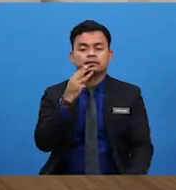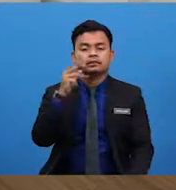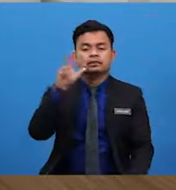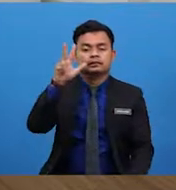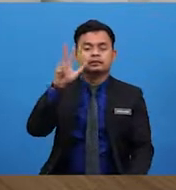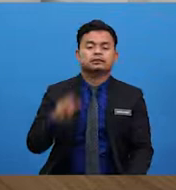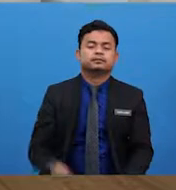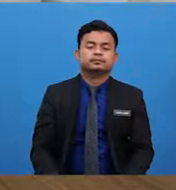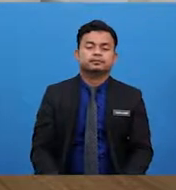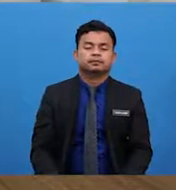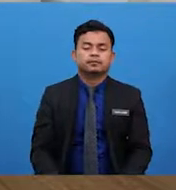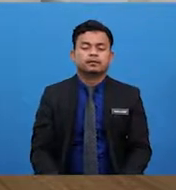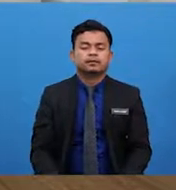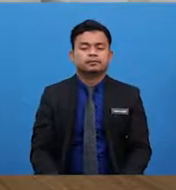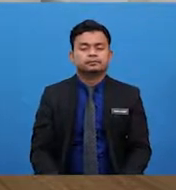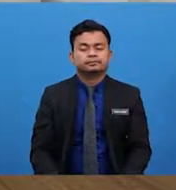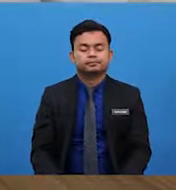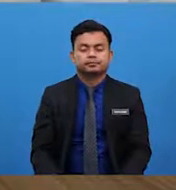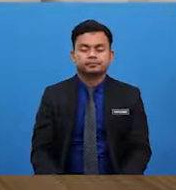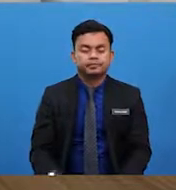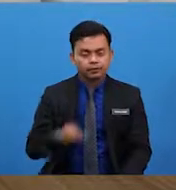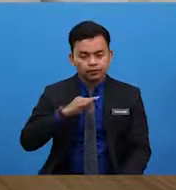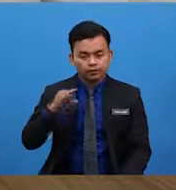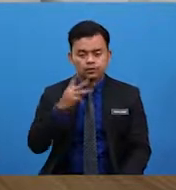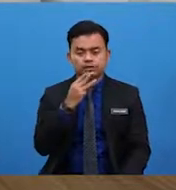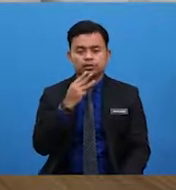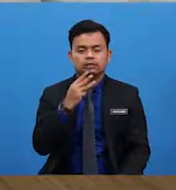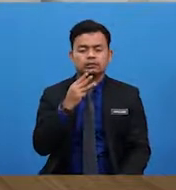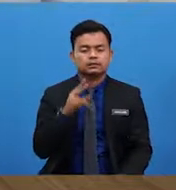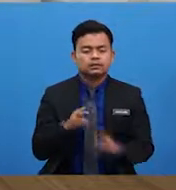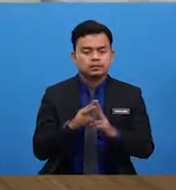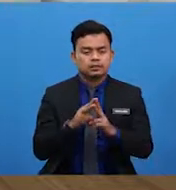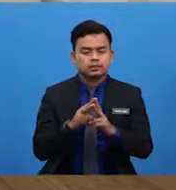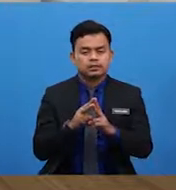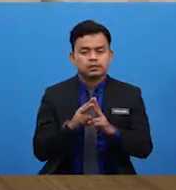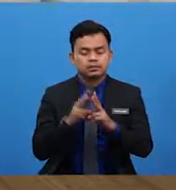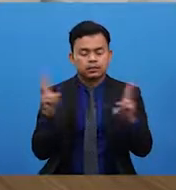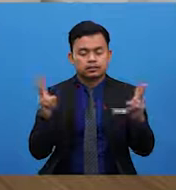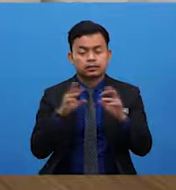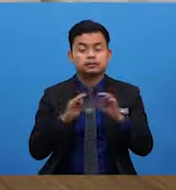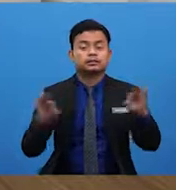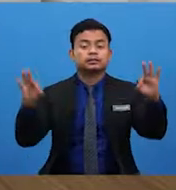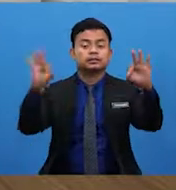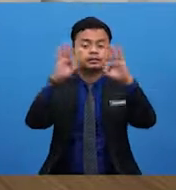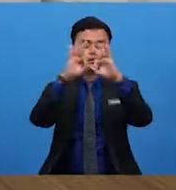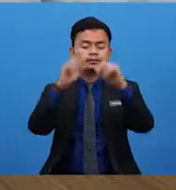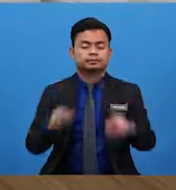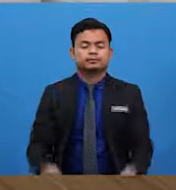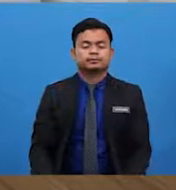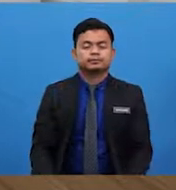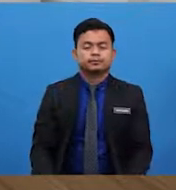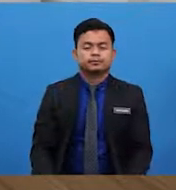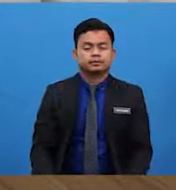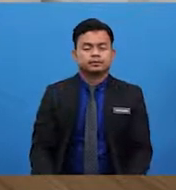berlangsungnya program aja peranan warna itu sangat memberi kesan dalam pengkaryaan apatah lagi pada diri kita semua dana